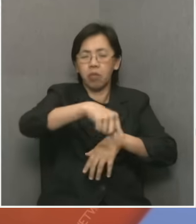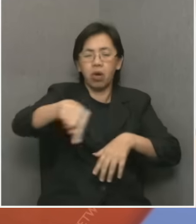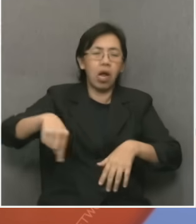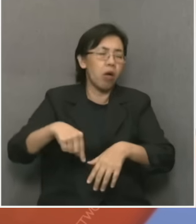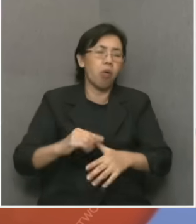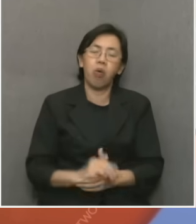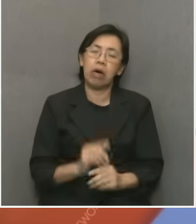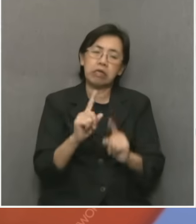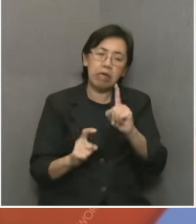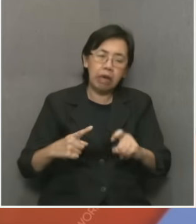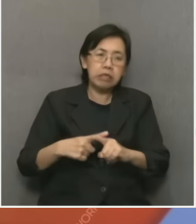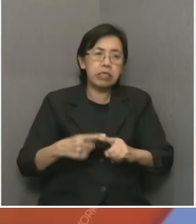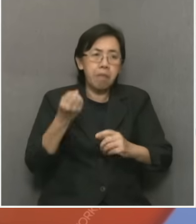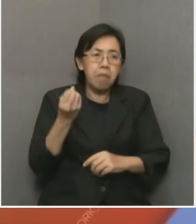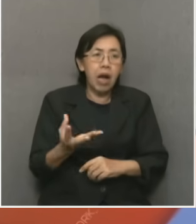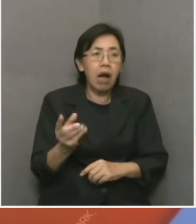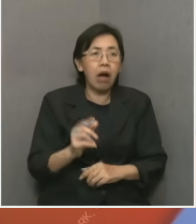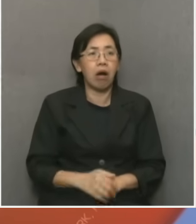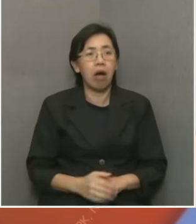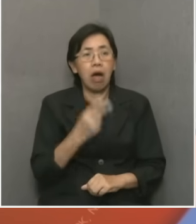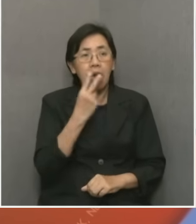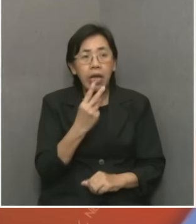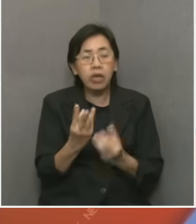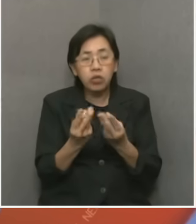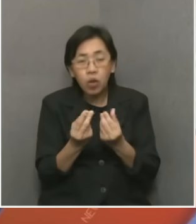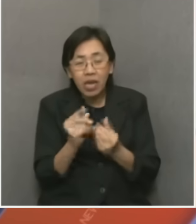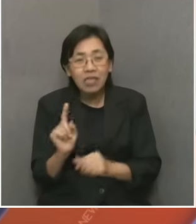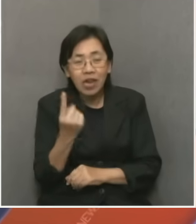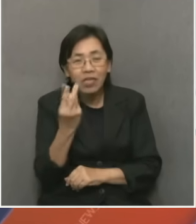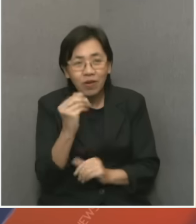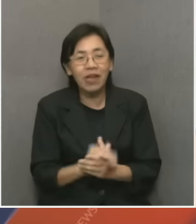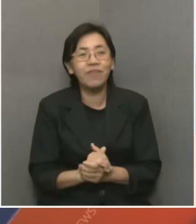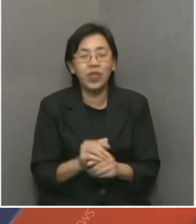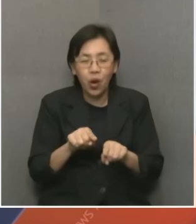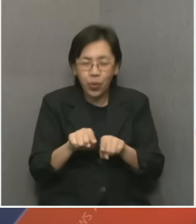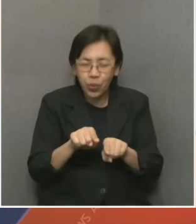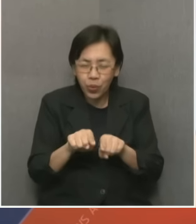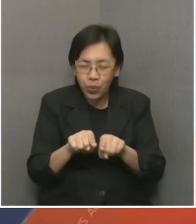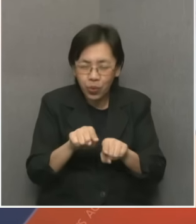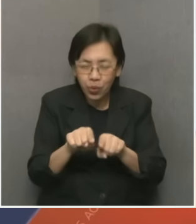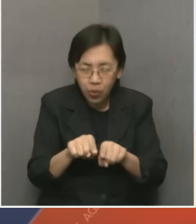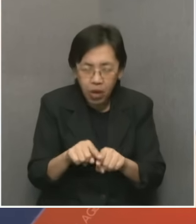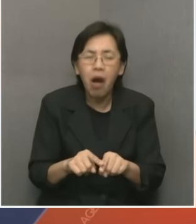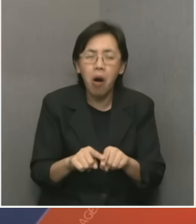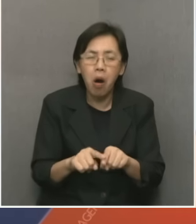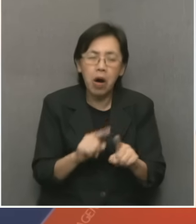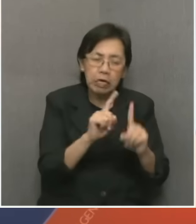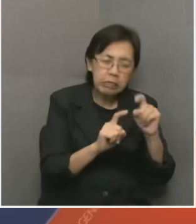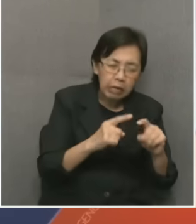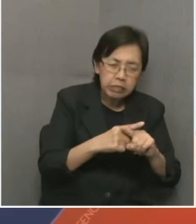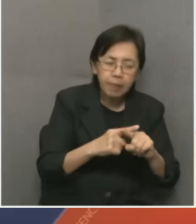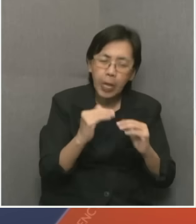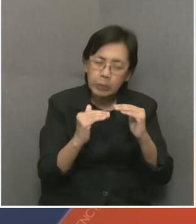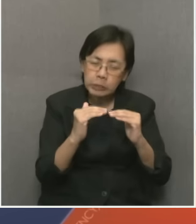ใหญ่นะครับทั้งเราเห็นได้ว่าตัวเลขเนี่ยตอนแรกๆก็ตีคู่กันมาเลยนะฮ ะ สูญเสียพอๆกันไล่กันมาเรื่อยเล